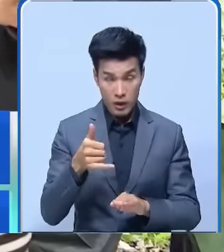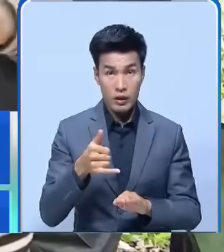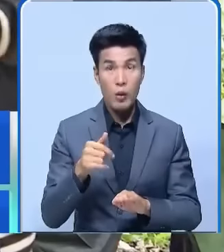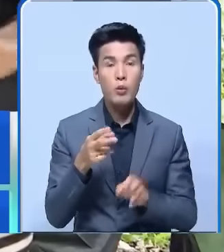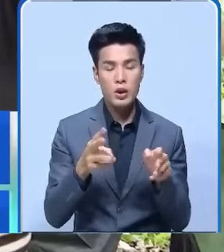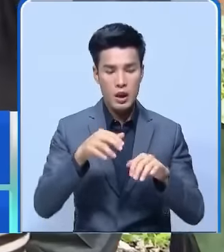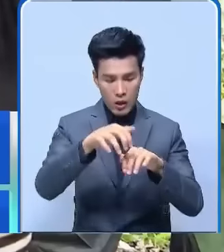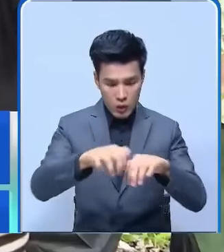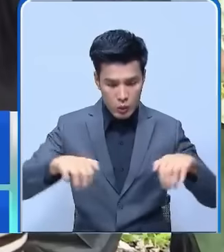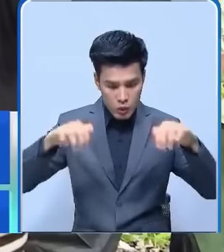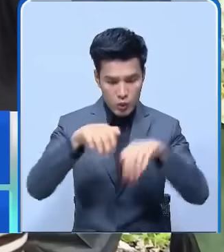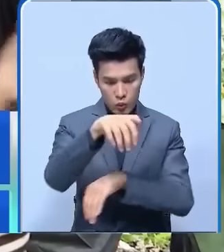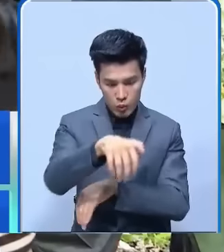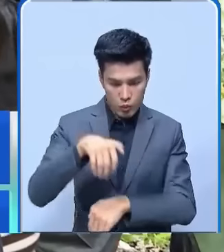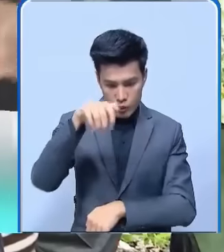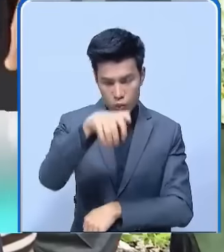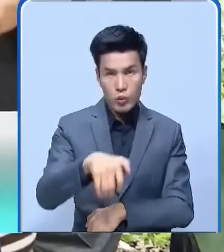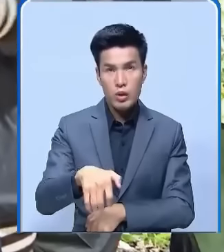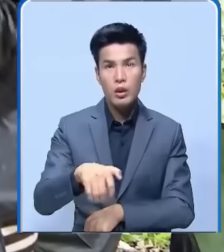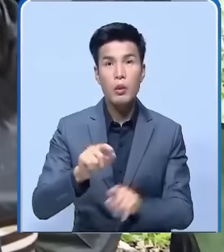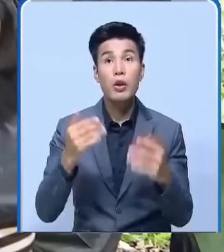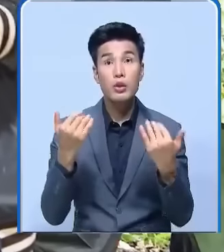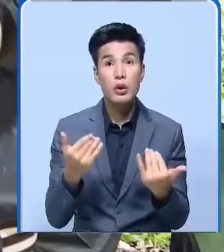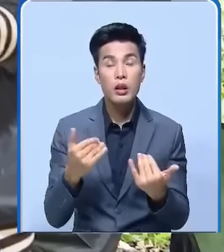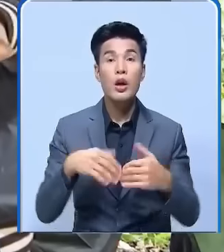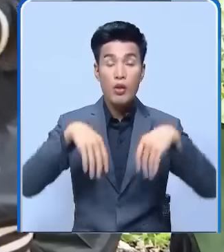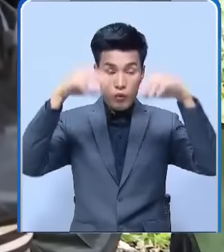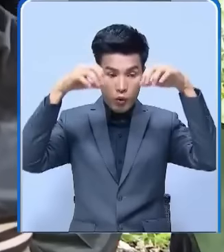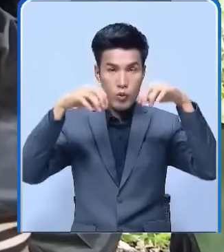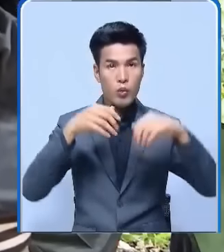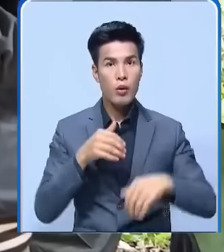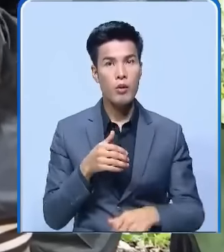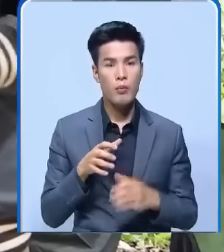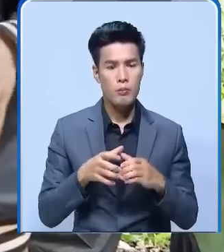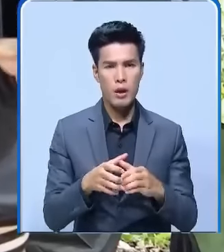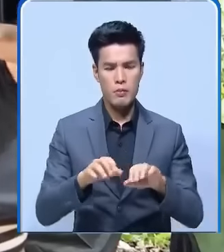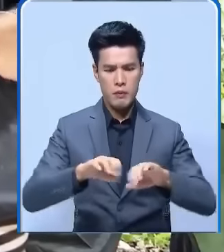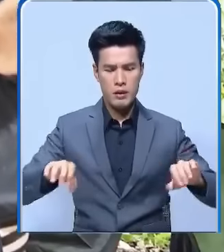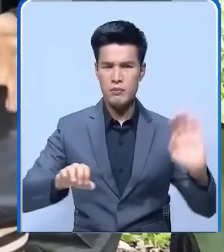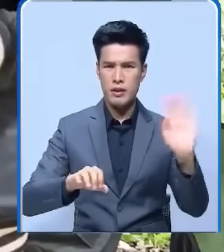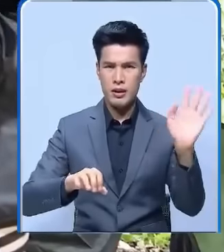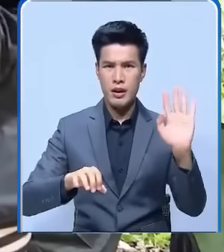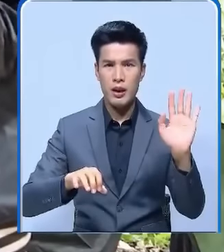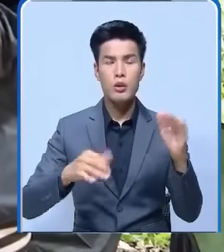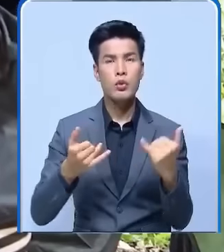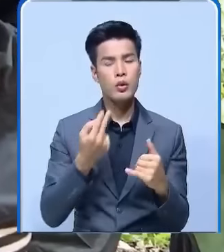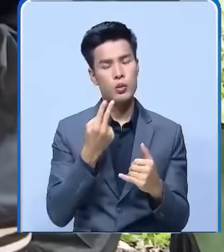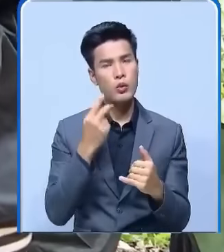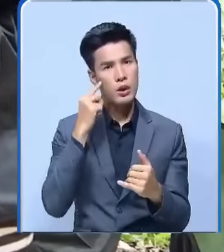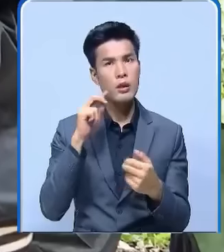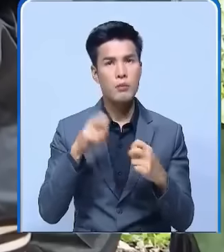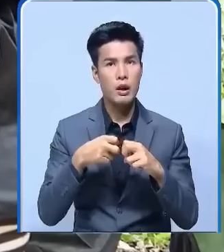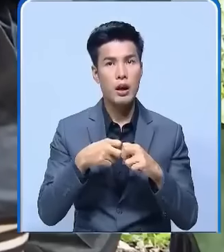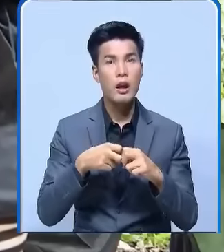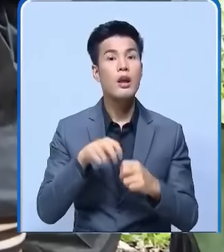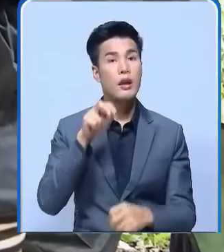ลแล้วก็รถถ่ายเข้าไปเปิดทางแต่ว่าตอนนี้ถ้าฝนตกอย่างนี้ยังเปิดไม่ได้แล้วก็เบื้องต้นก็จะเป็นเรื่องน้ำอาหารแห้งพว